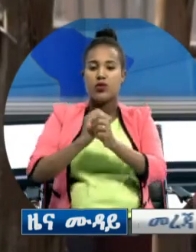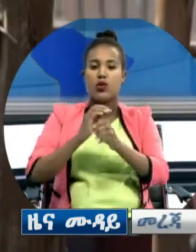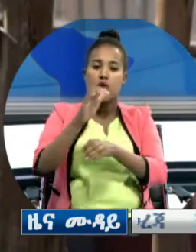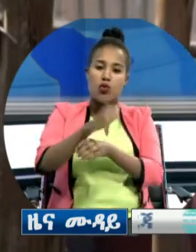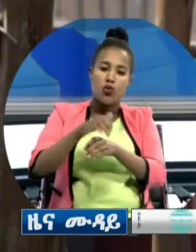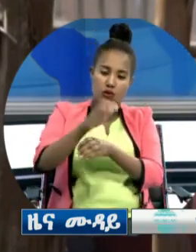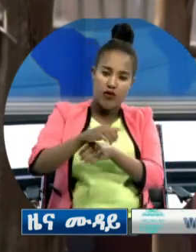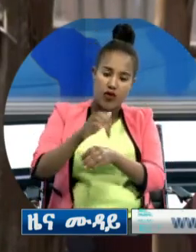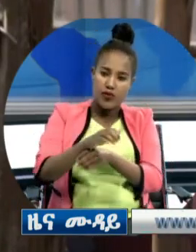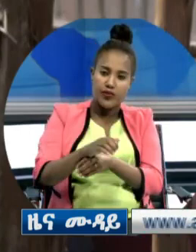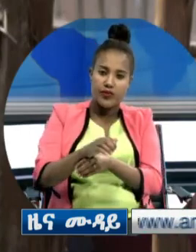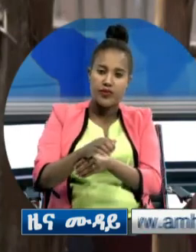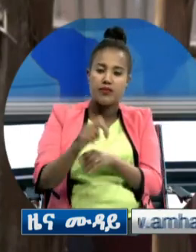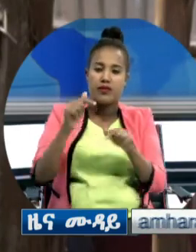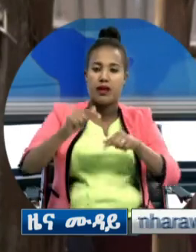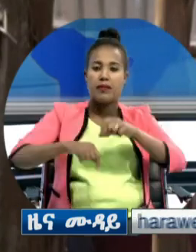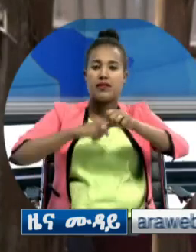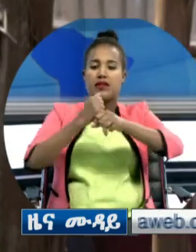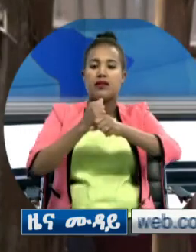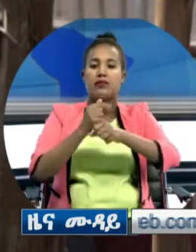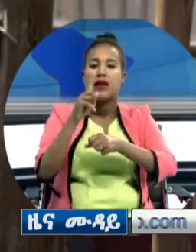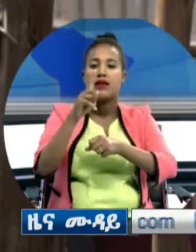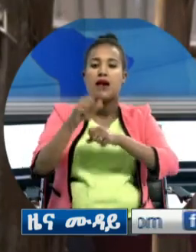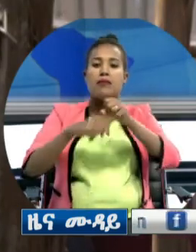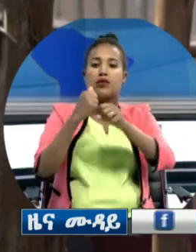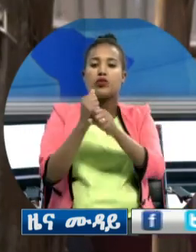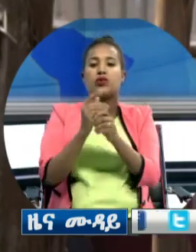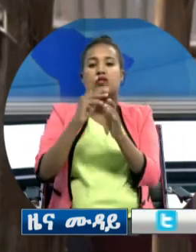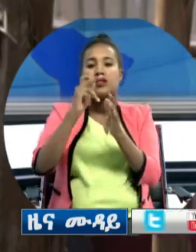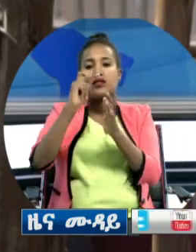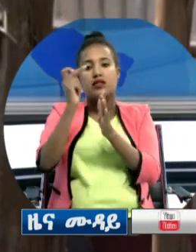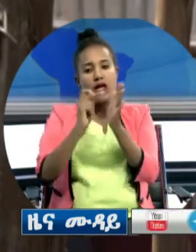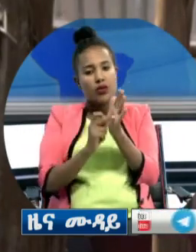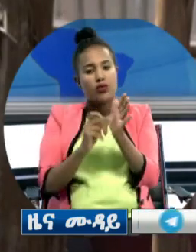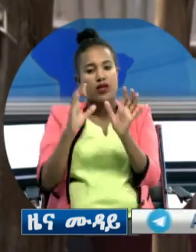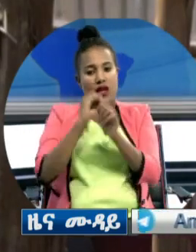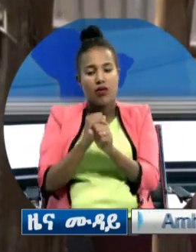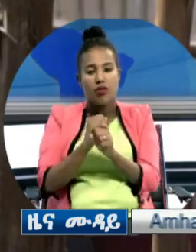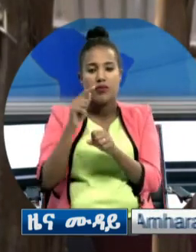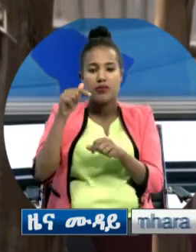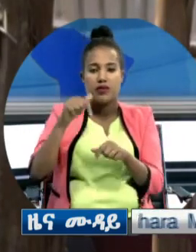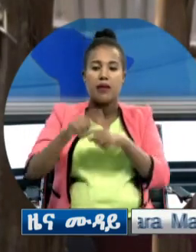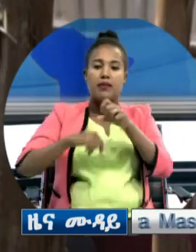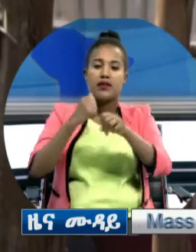ቁፋሮ ተቆፍሮ በዚህ ዓመት በአንድ ዓመት ውስጥ ዲዛይን ተጠናቆ በዚህ ዓመት ውስጥ ግንባታው